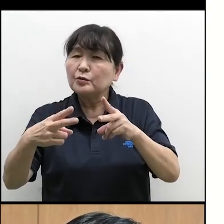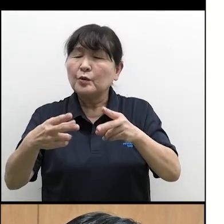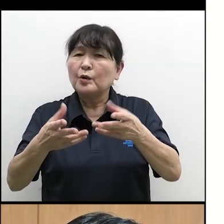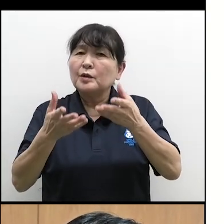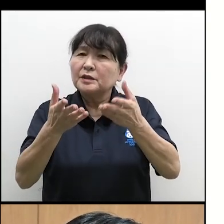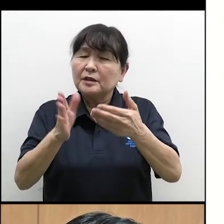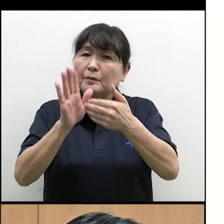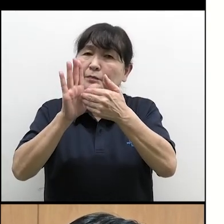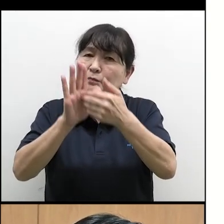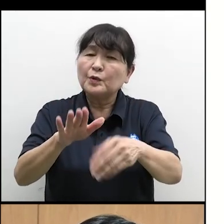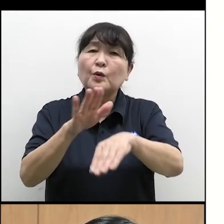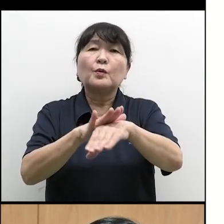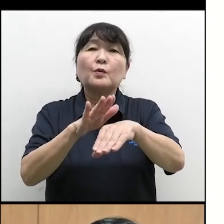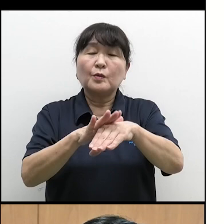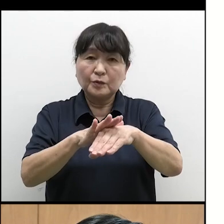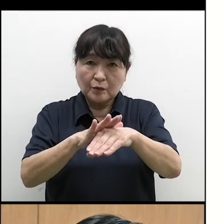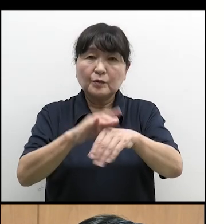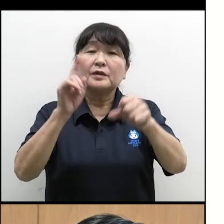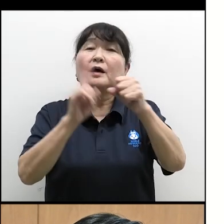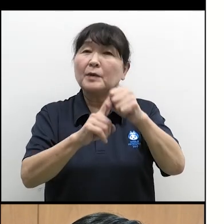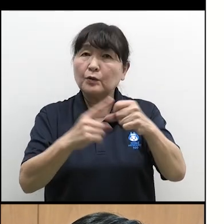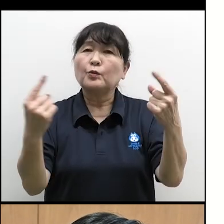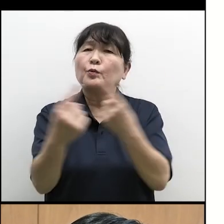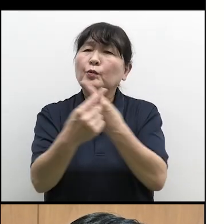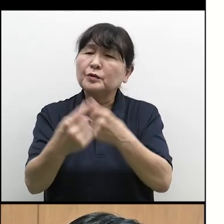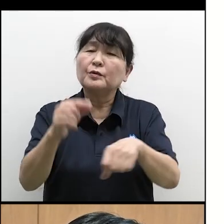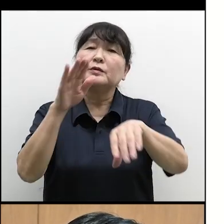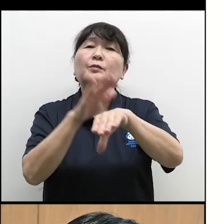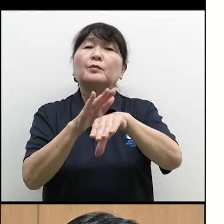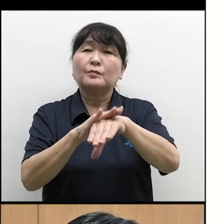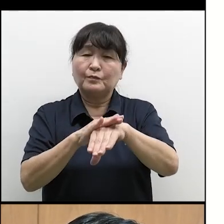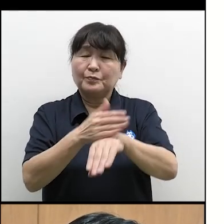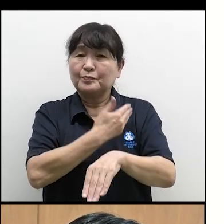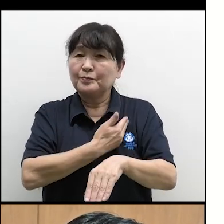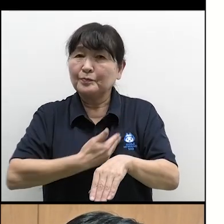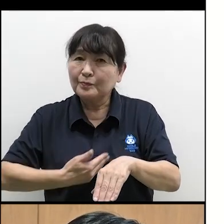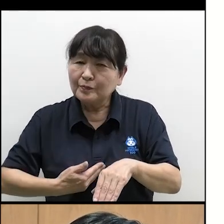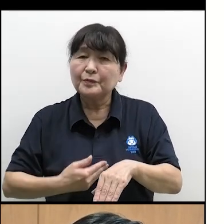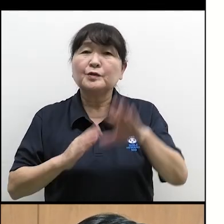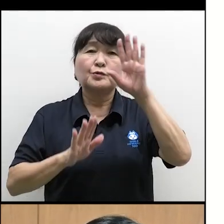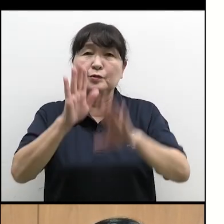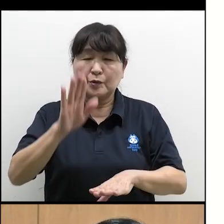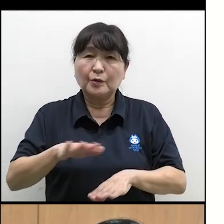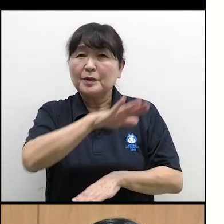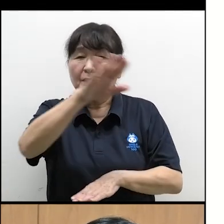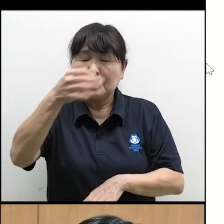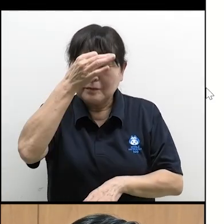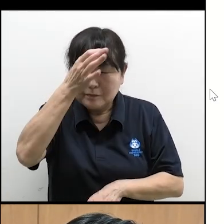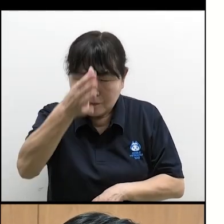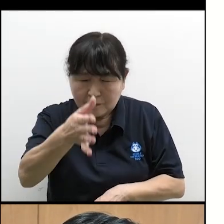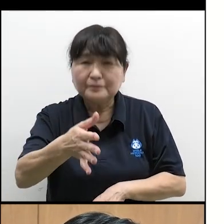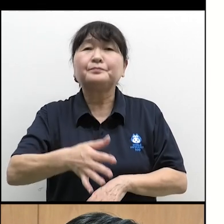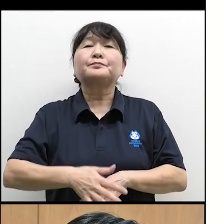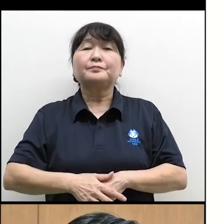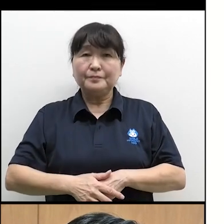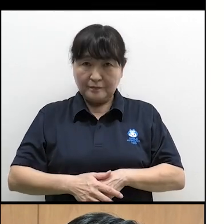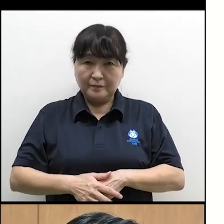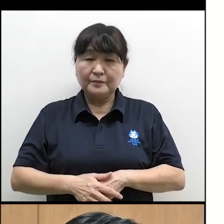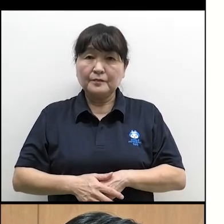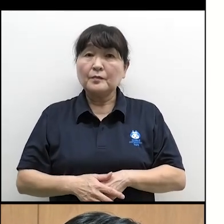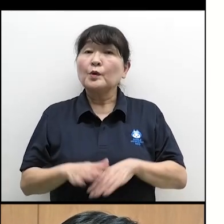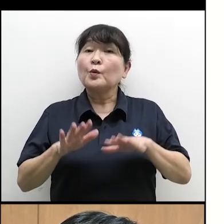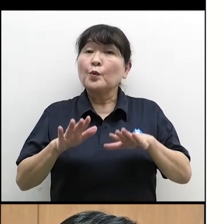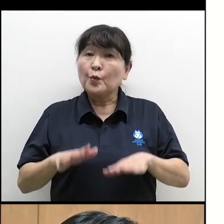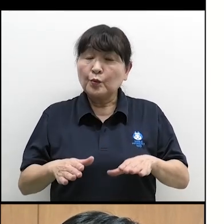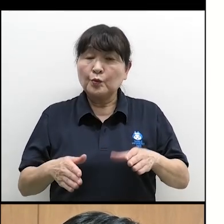やむを得ない通行止めでございまして、まず皆さんにご迷惑をおかけすることをお詫び申し上げます。この規制内